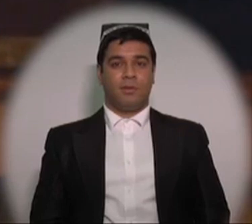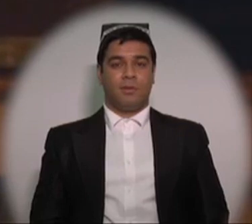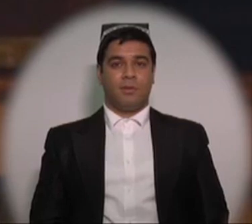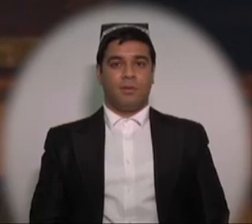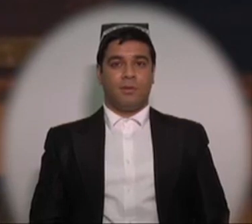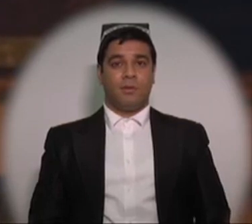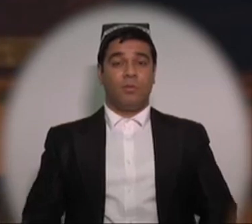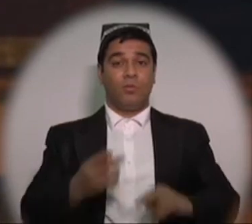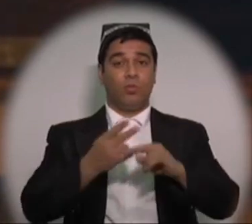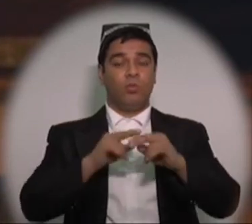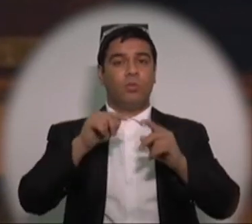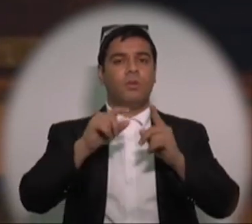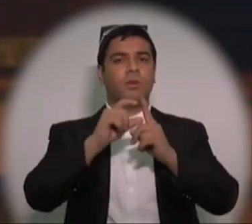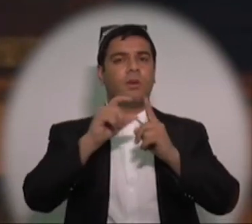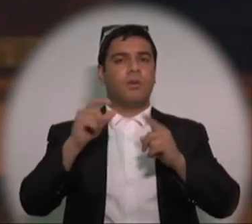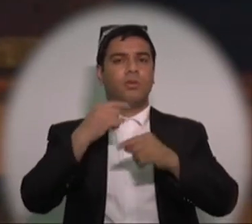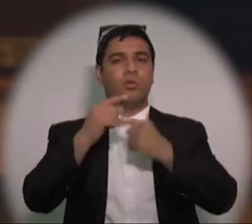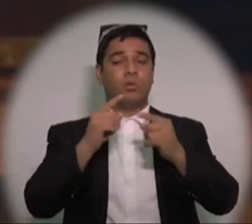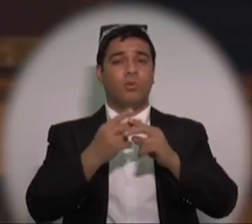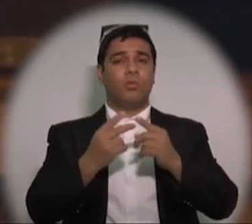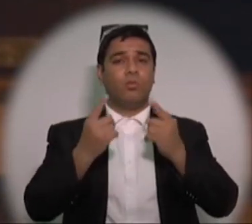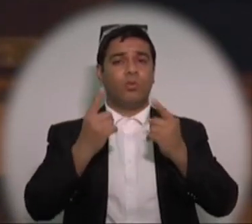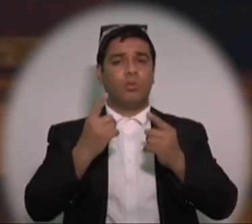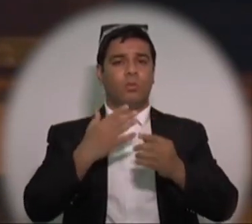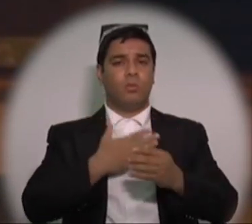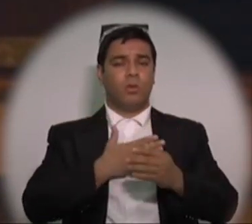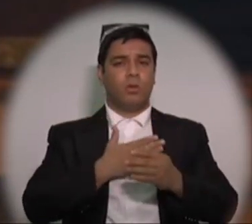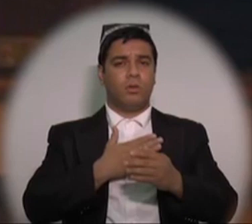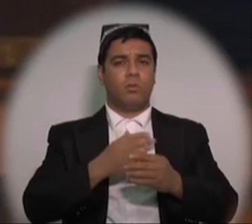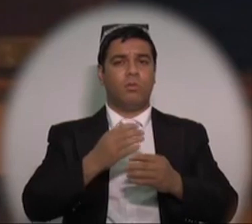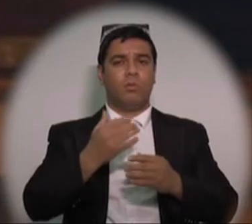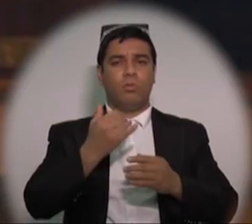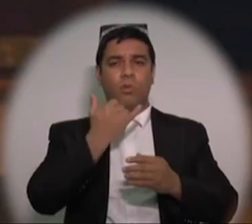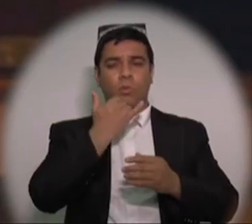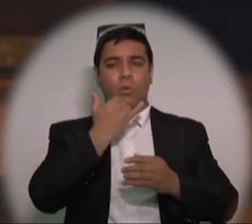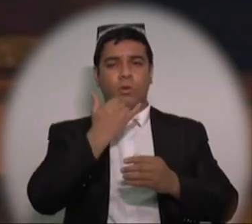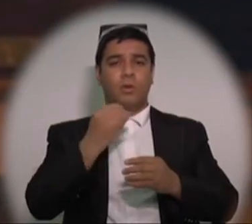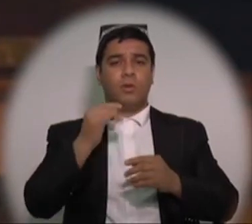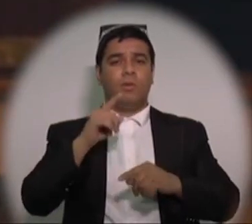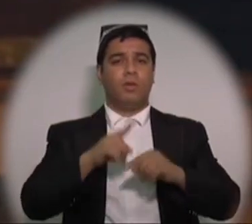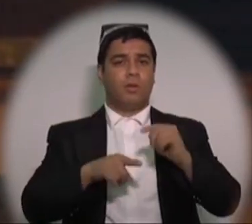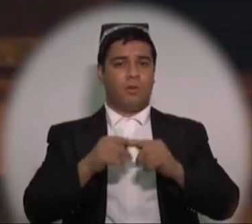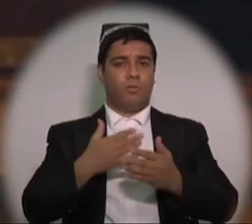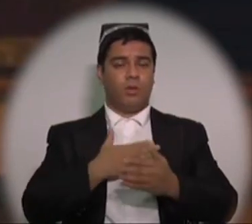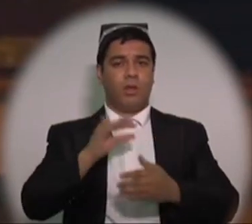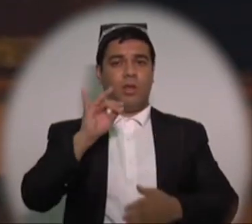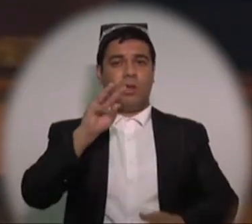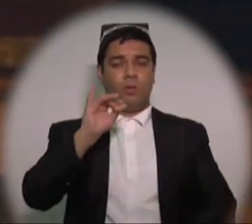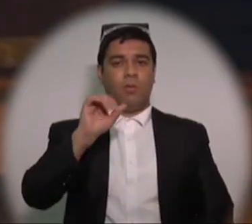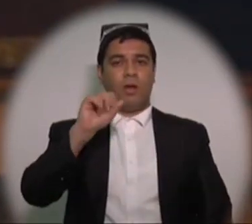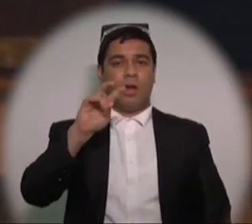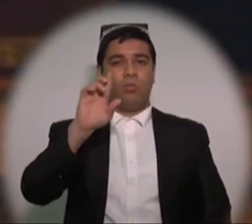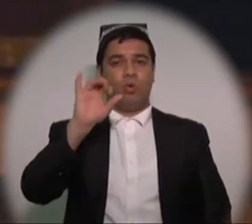aytdilar. Bu hadisni büyük babamız, vatandaşımız İmam el-Buxoriy